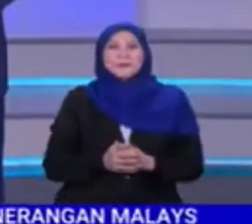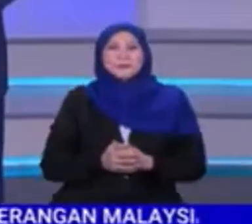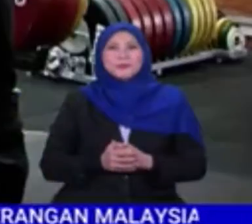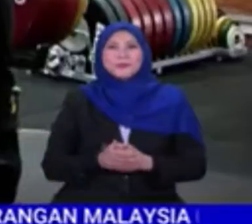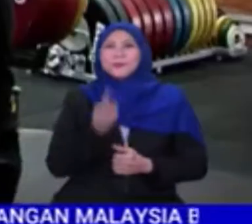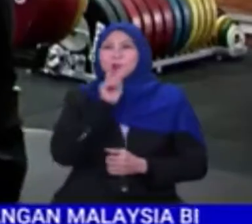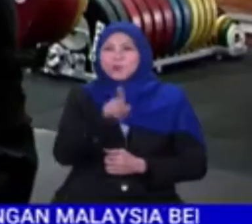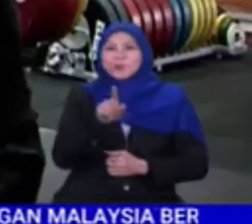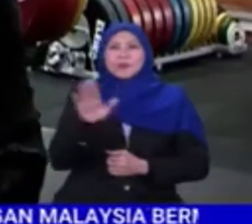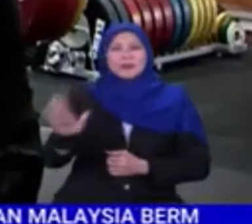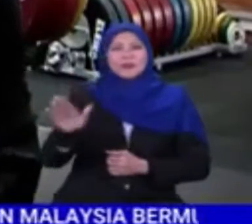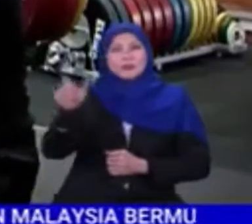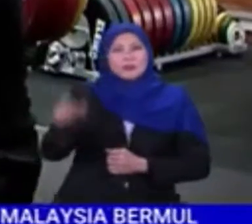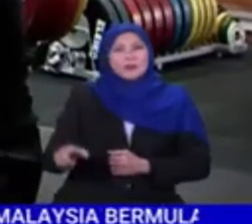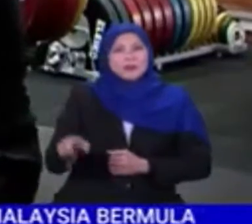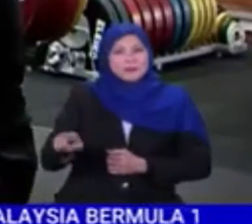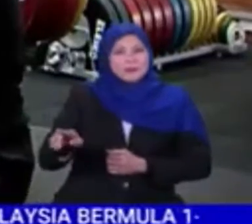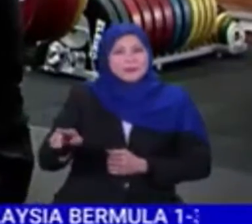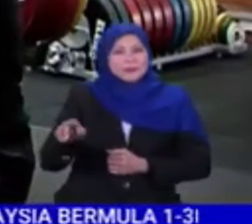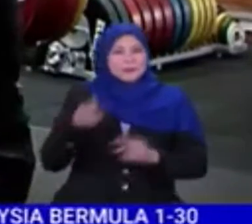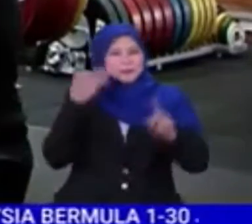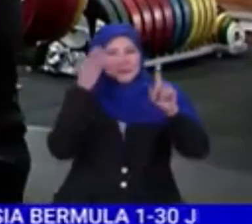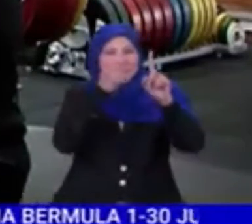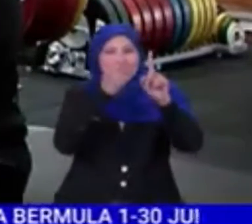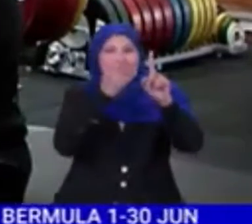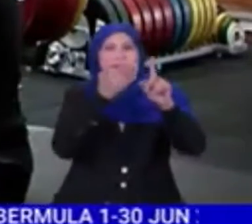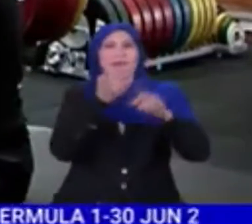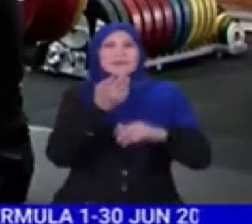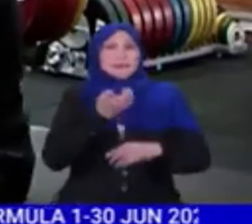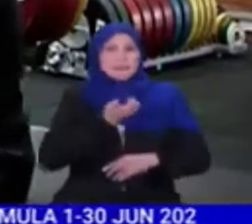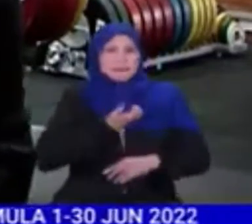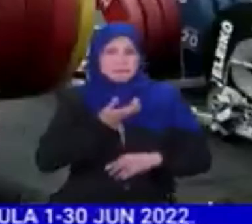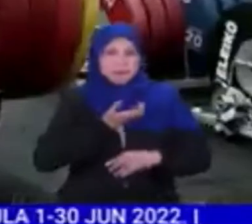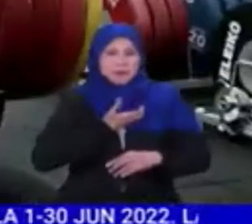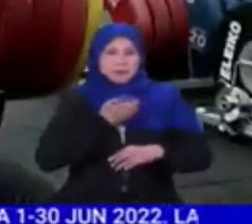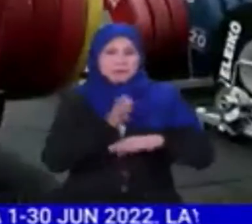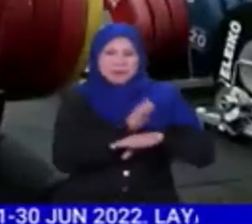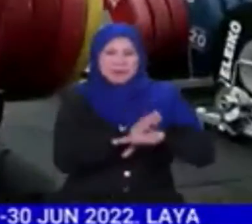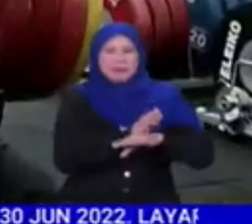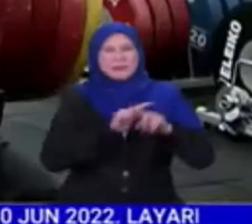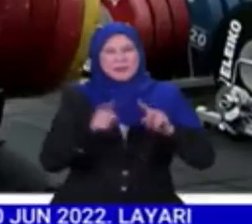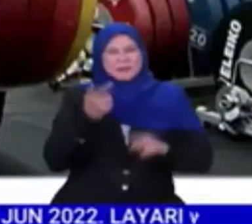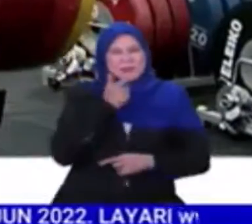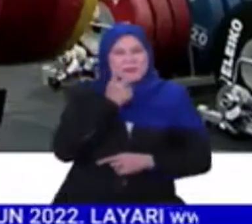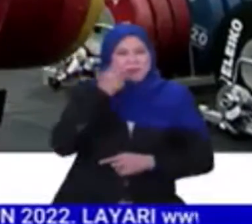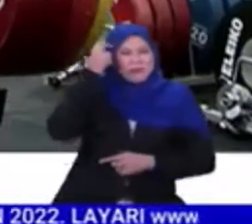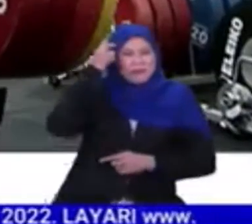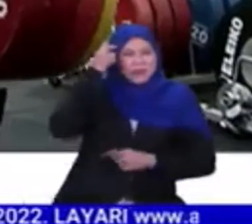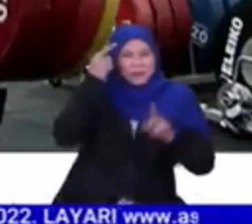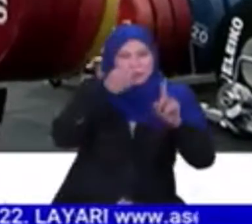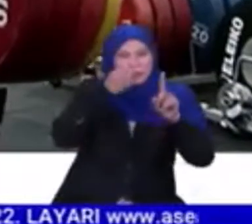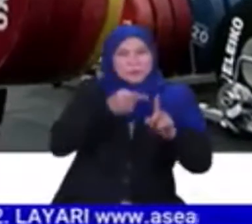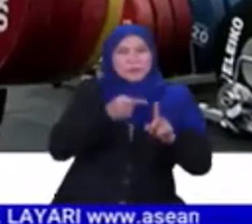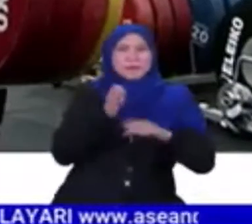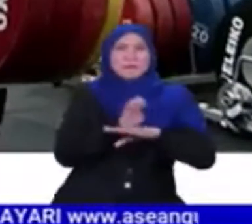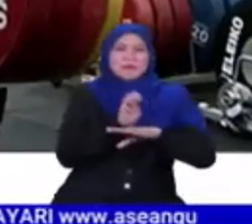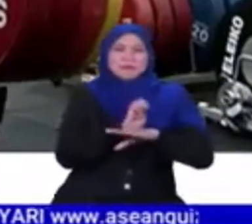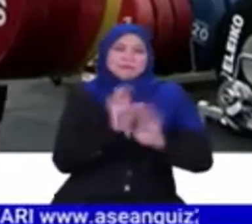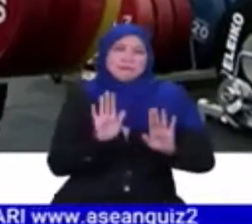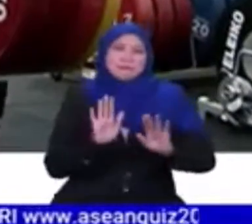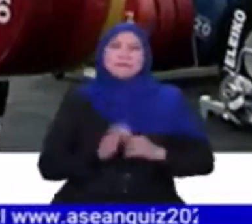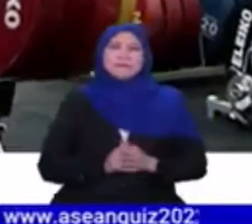Menurutnya, walaupun diletakkan sebagai salah satu sasaran pingat emas, dia enggan terlalu memikirkannya.